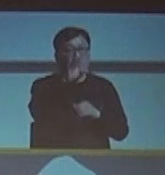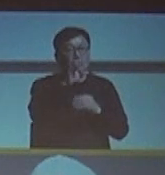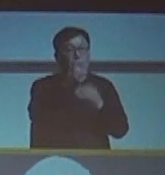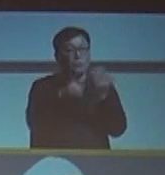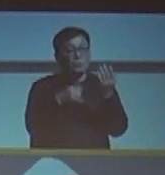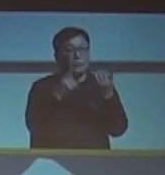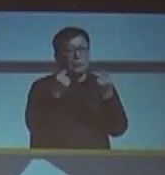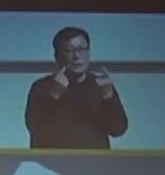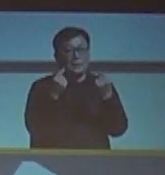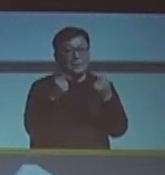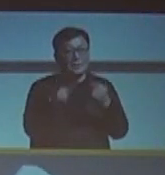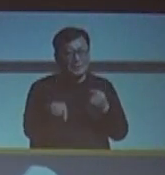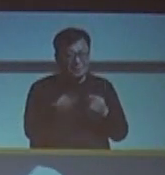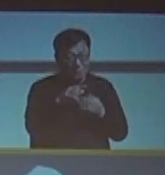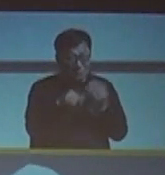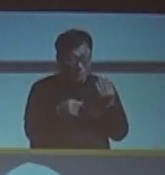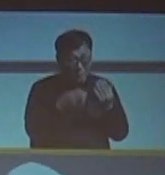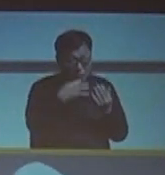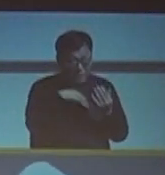저희가 유익한가요?